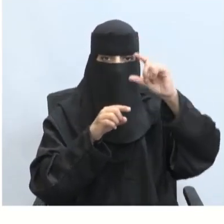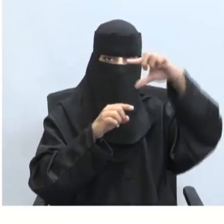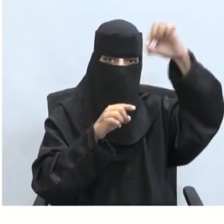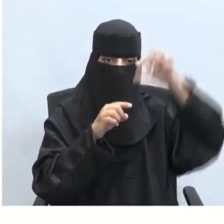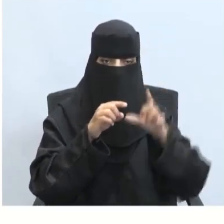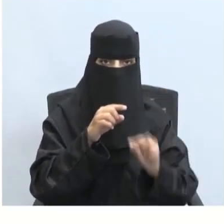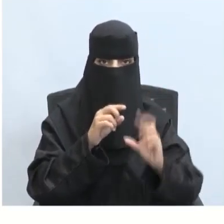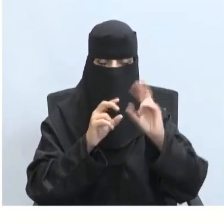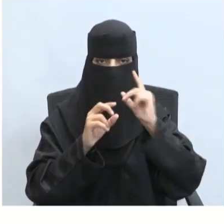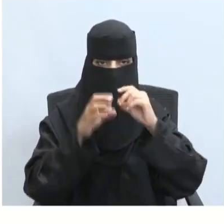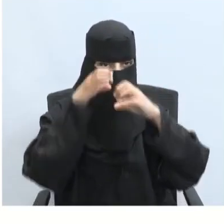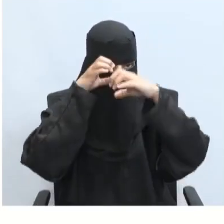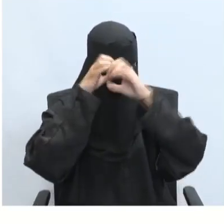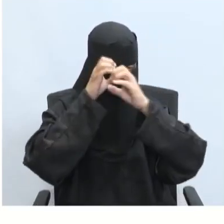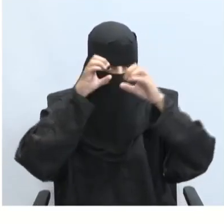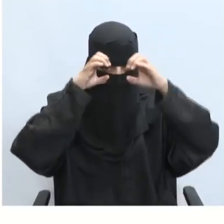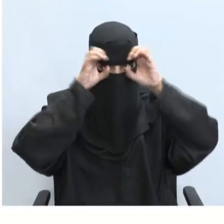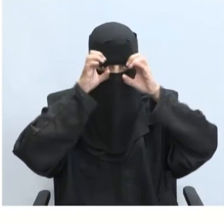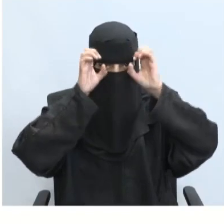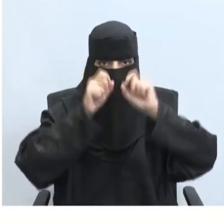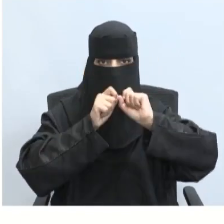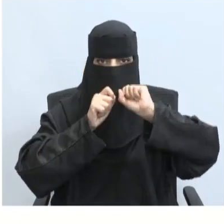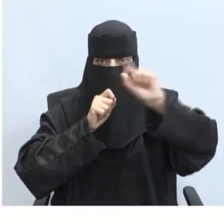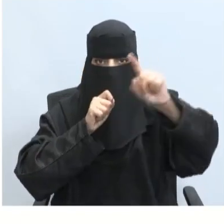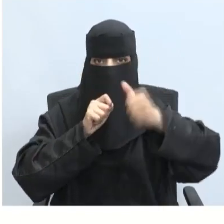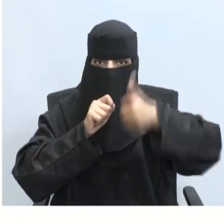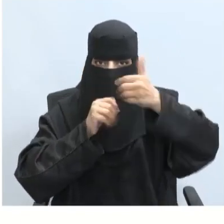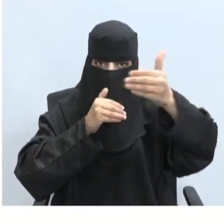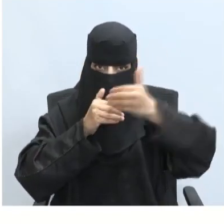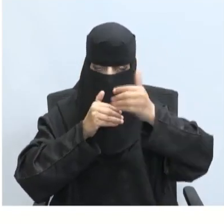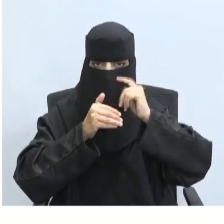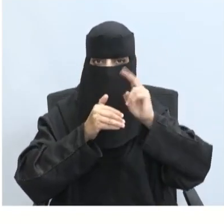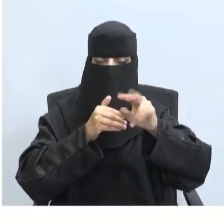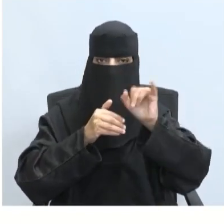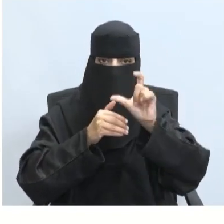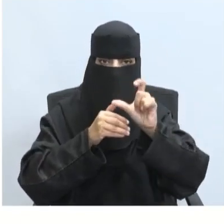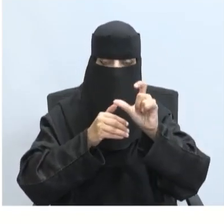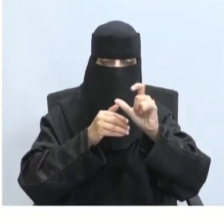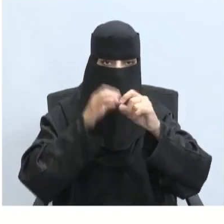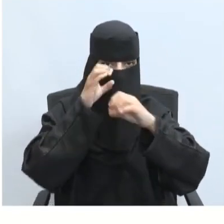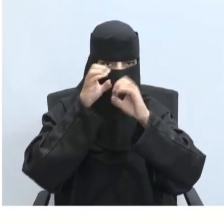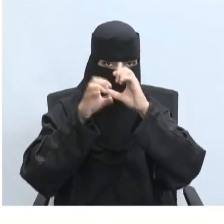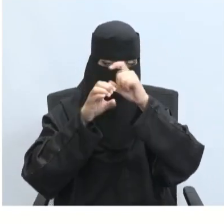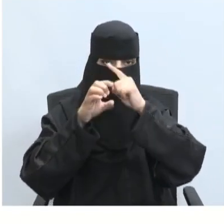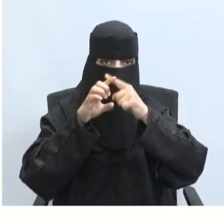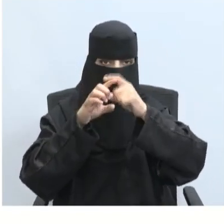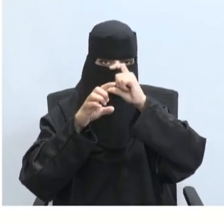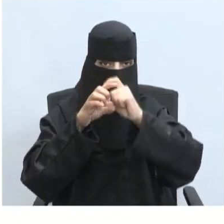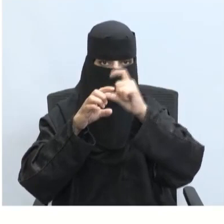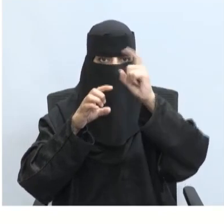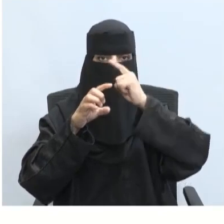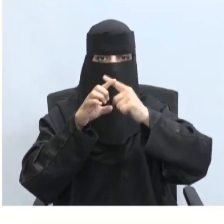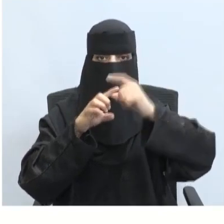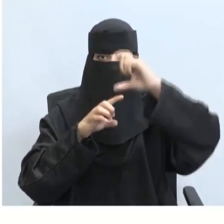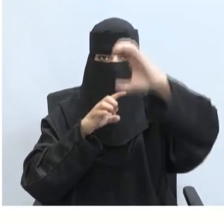اذا المنظار يستخدم لرؤيه الاجسام البعيده ويتكون من تلسكوب اللي هي عباره عن